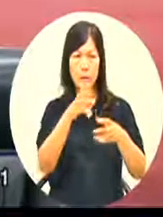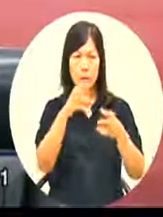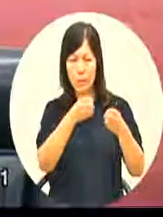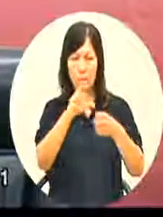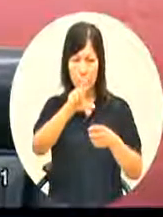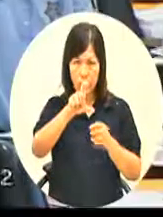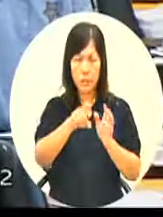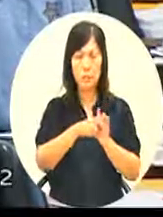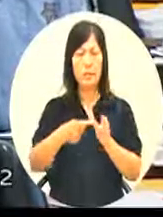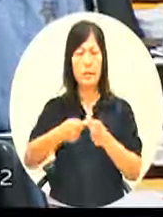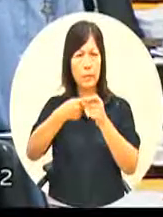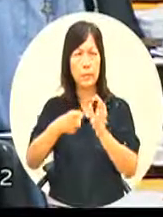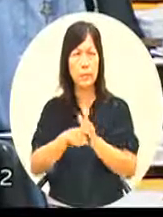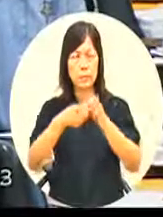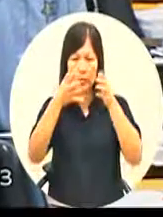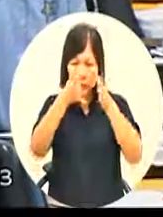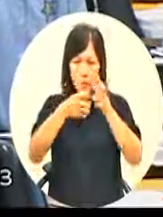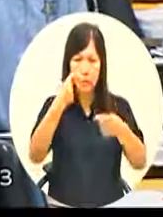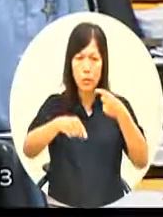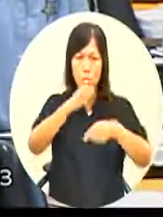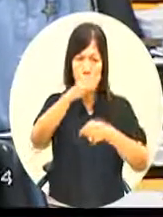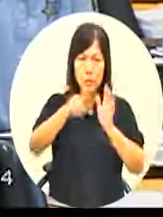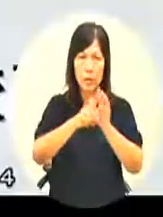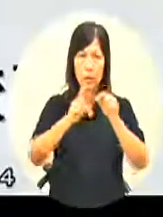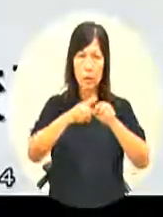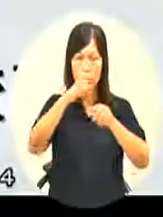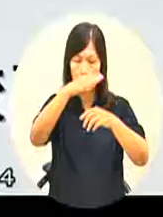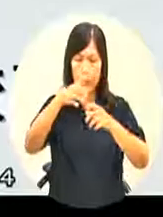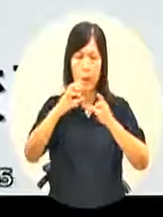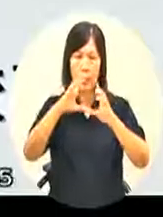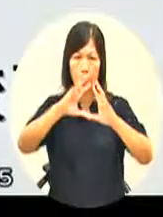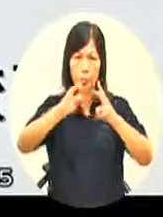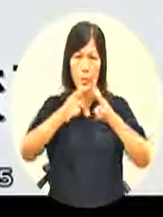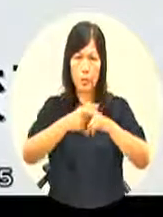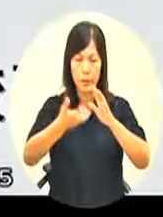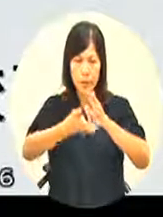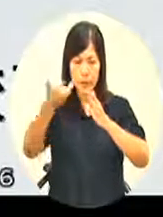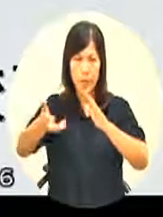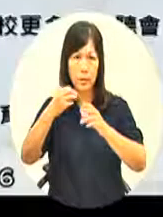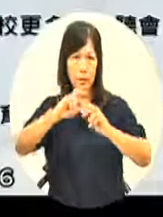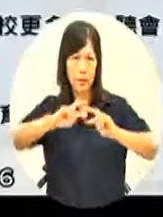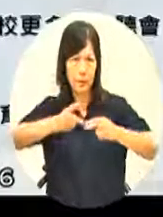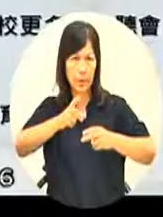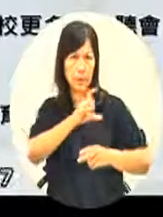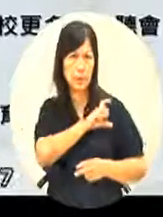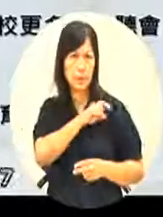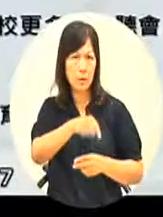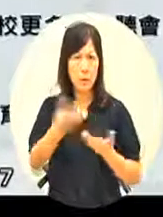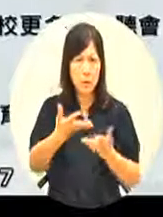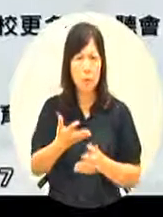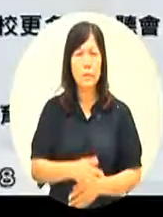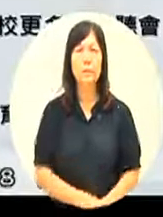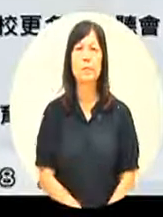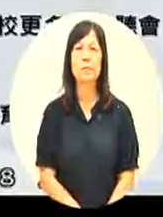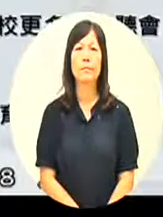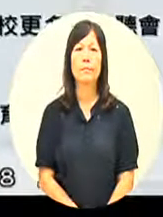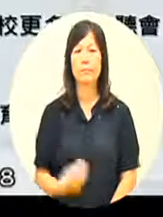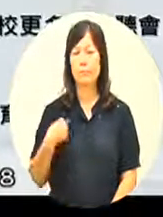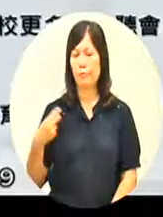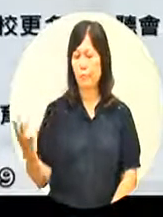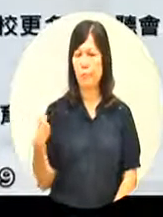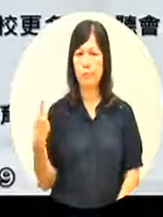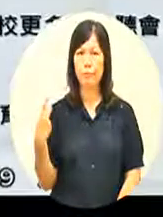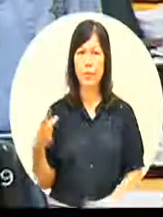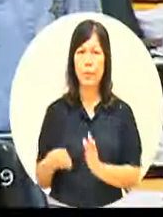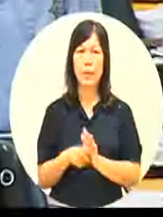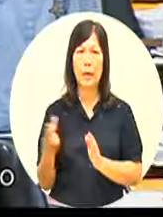就是针对古山区的中山国小迁校的更名这个议题，那我们两席